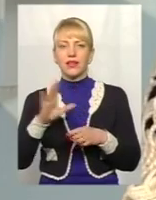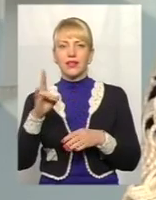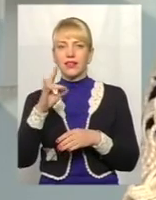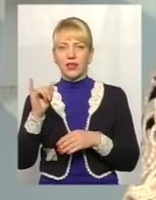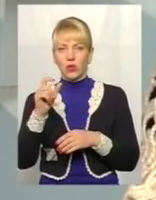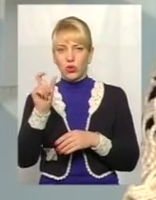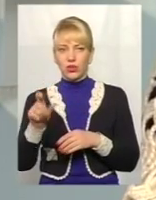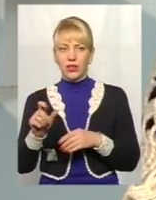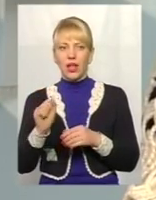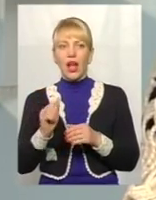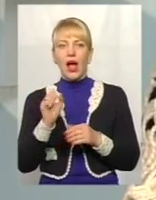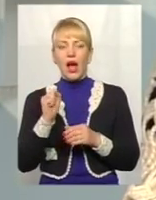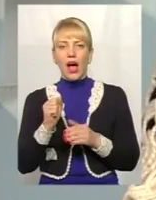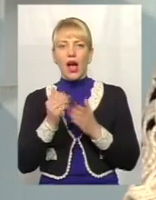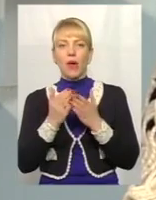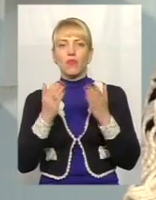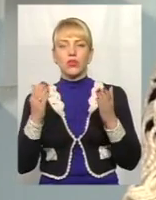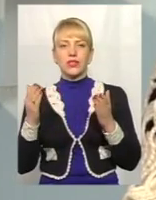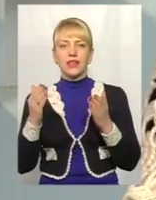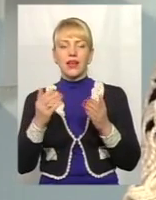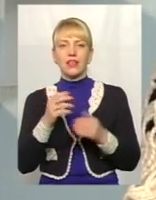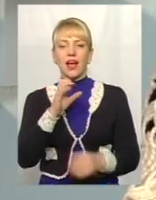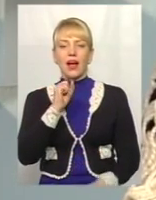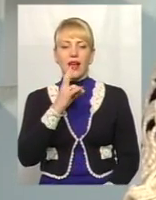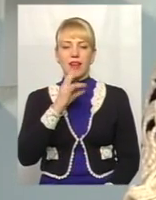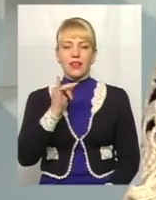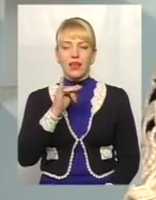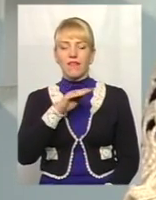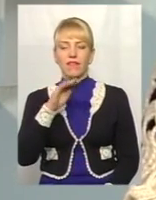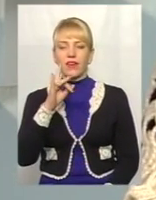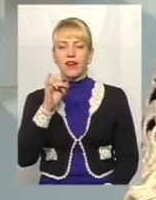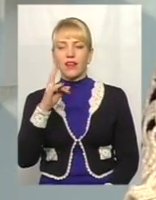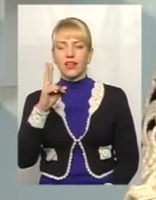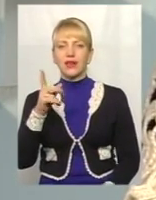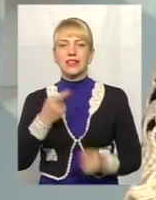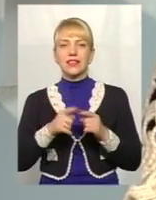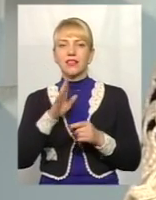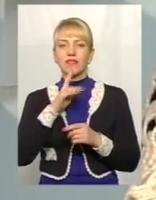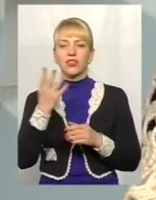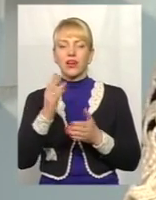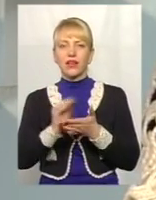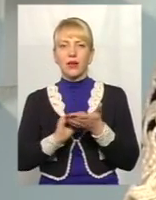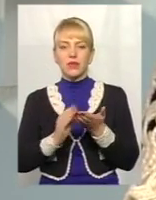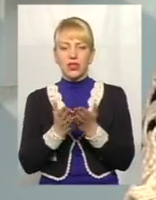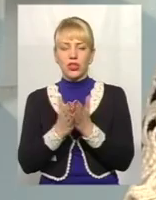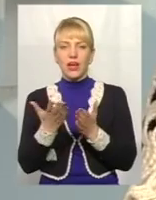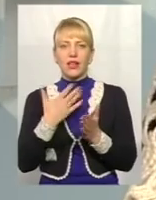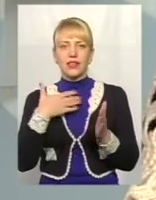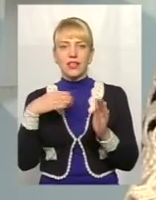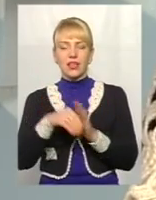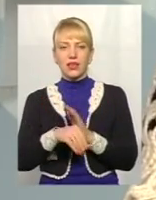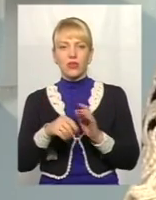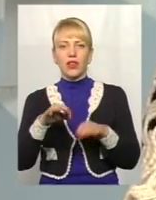І музей Анни Франк – це дівчинка, яка написала щоденник і загинула в